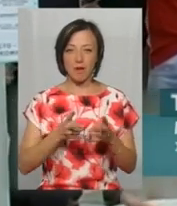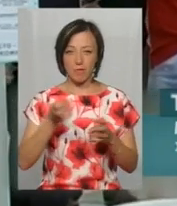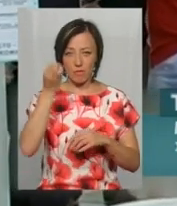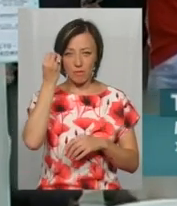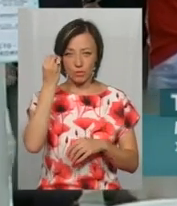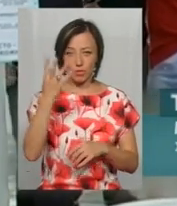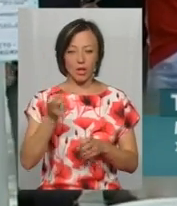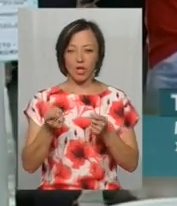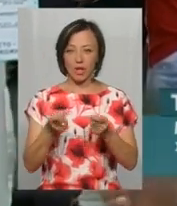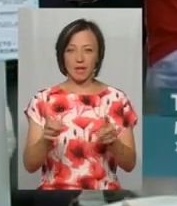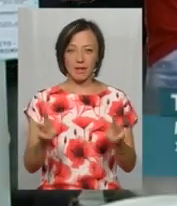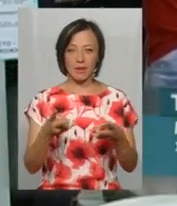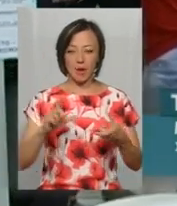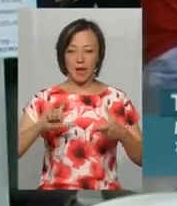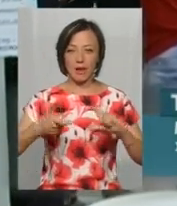ні кирпича,